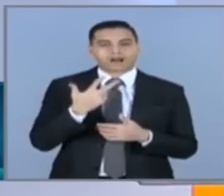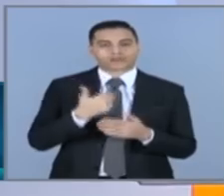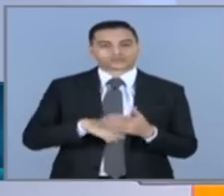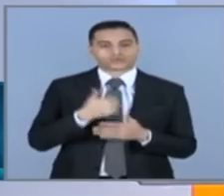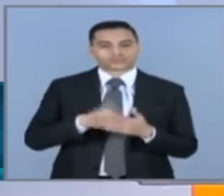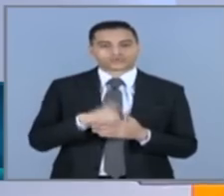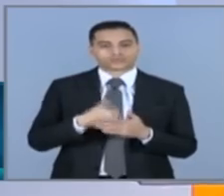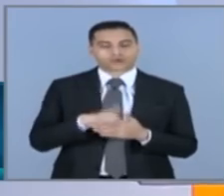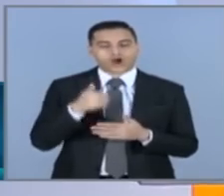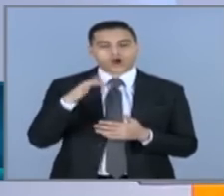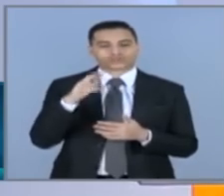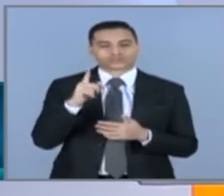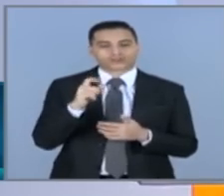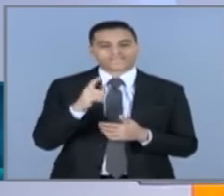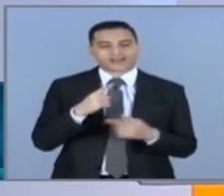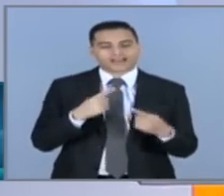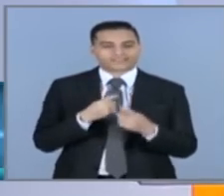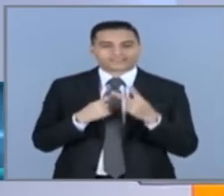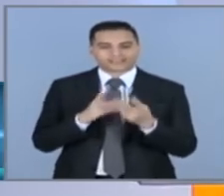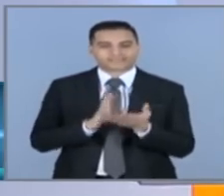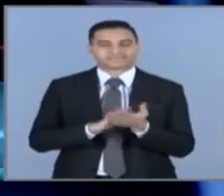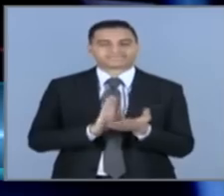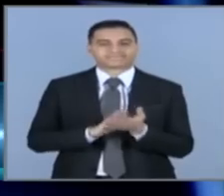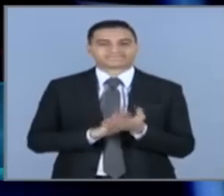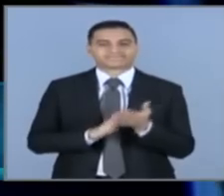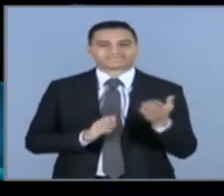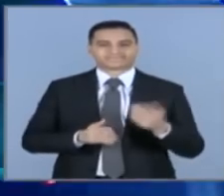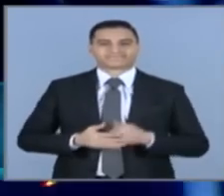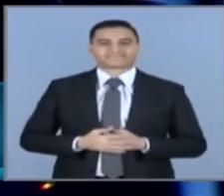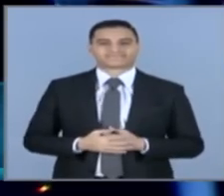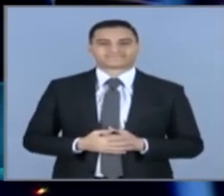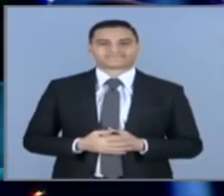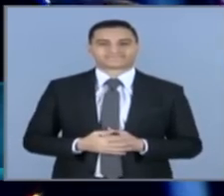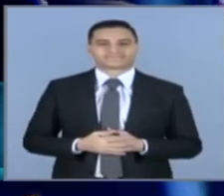3 مرات. أشرف الهدف الثاني.